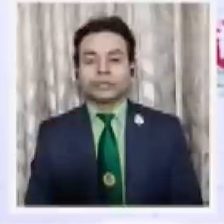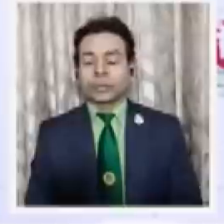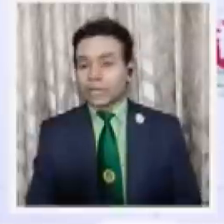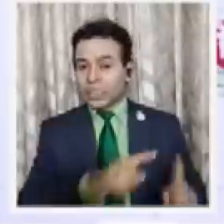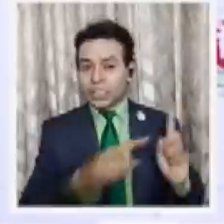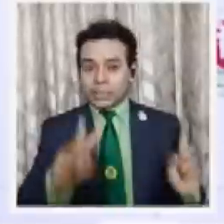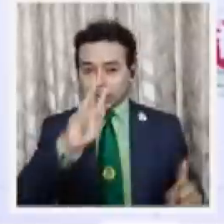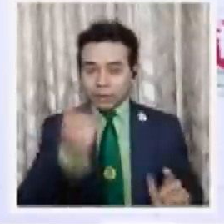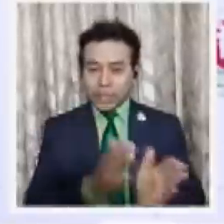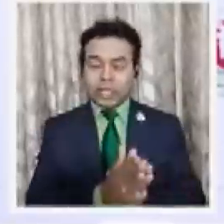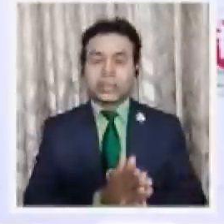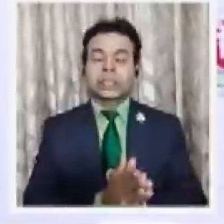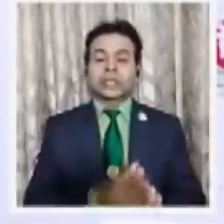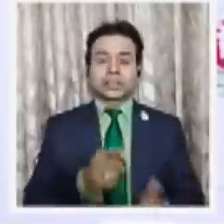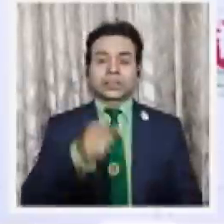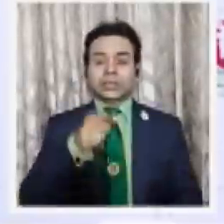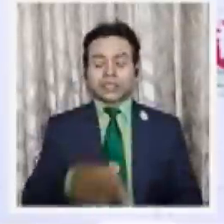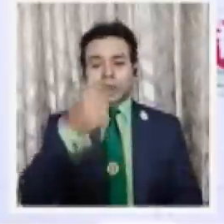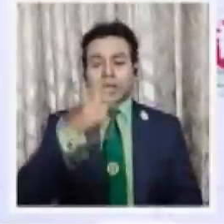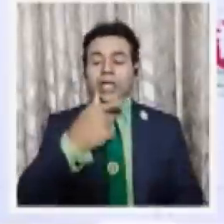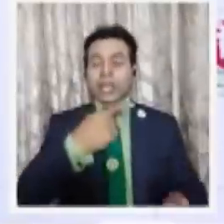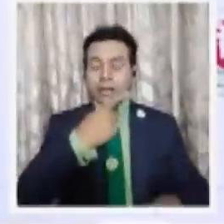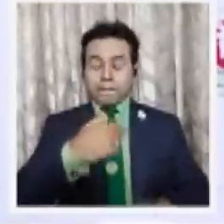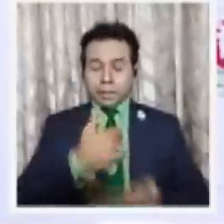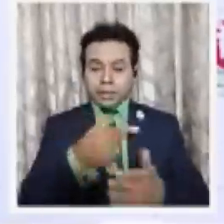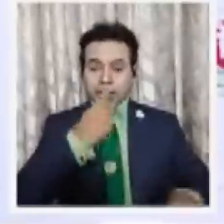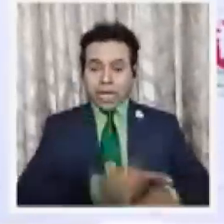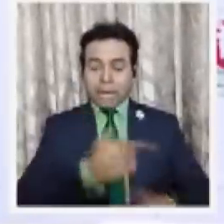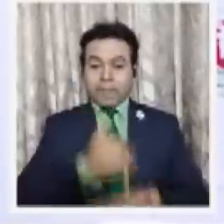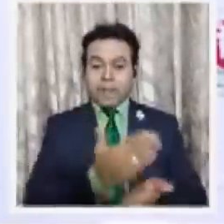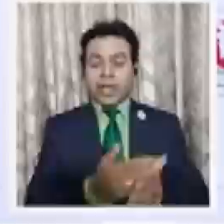চট্টগ্রাম 7 জন, বরিশাল এবং রংপুর বিভাগে 2 জন করে।